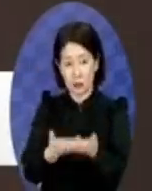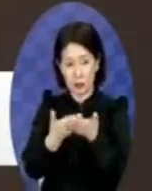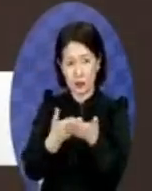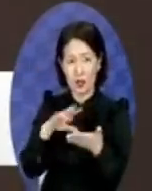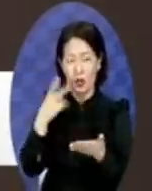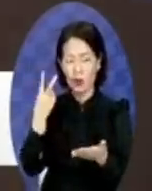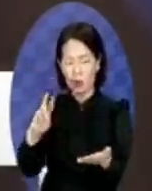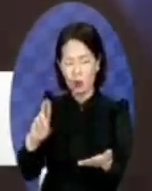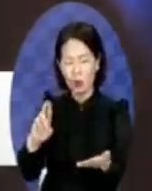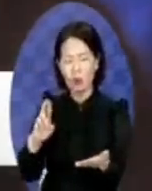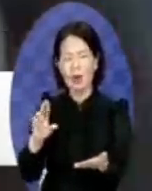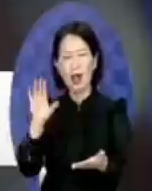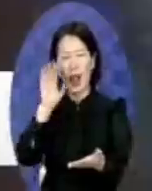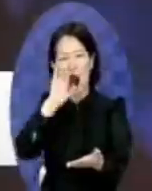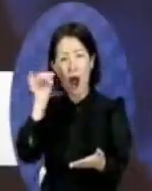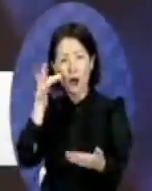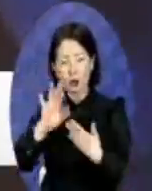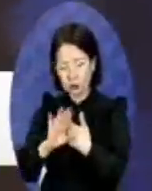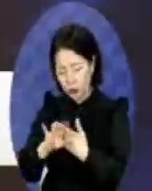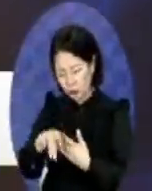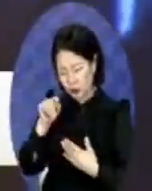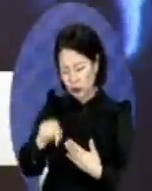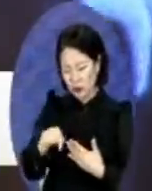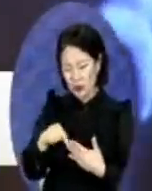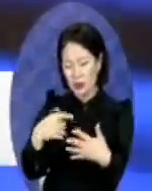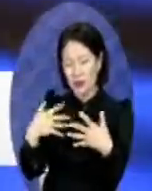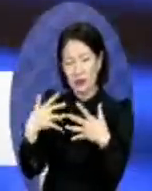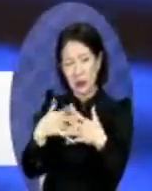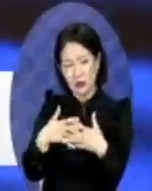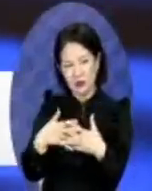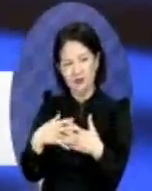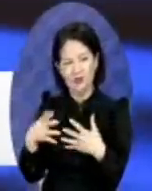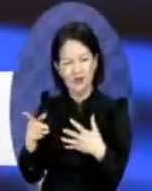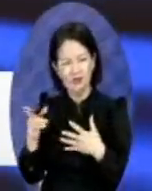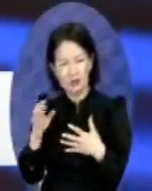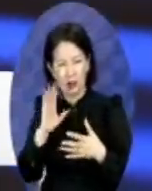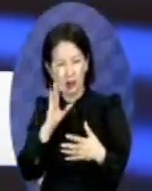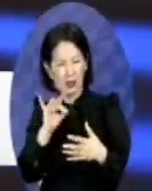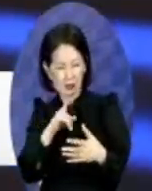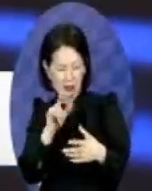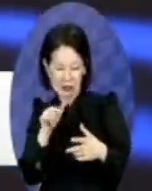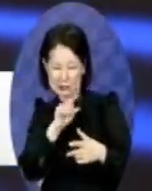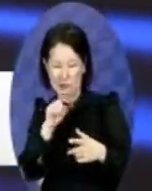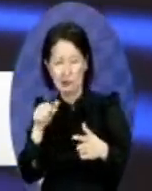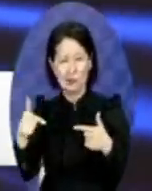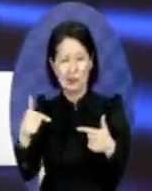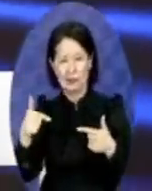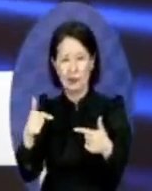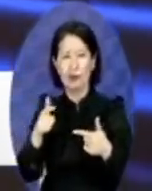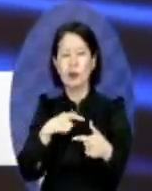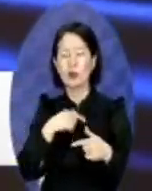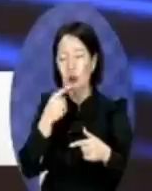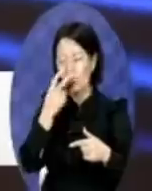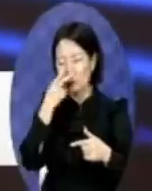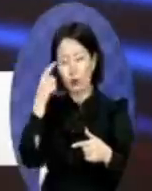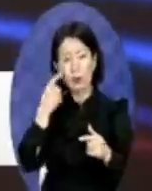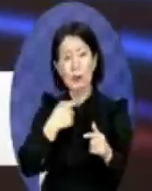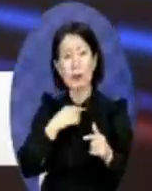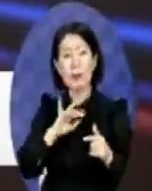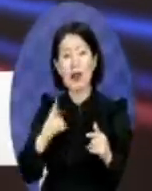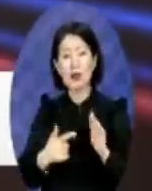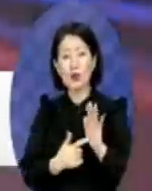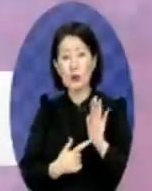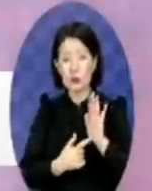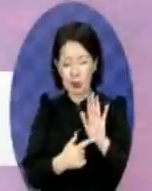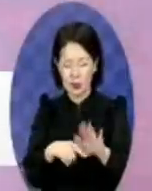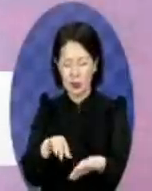аюулгүй зөвлөлийн байнгын 5 гишүүний 2 нь буюу Америк, Орос 2 Венесуэлийн асуудал дээр бол эсрэг тэсрэг байр суурьтай байгаа учраас тогтоолын төслөөр